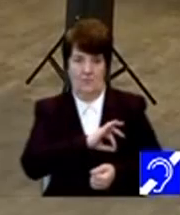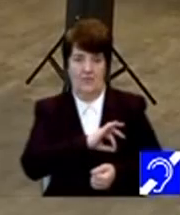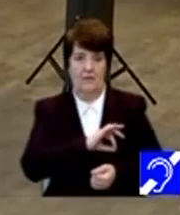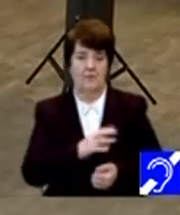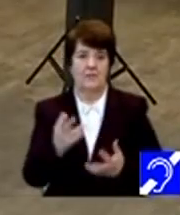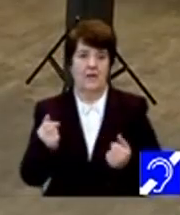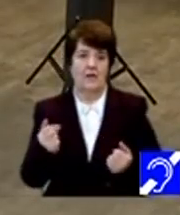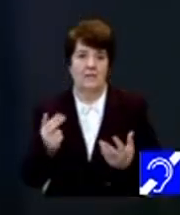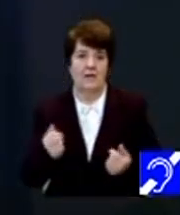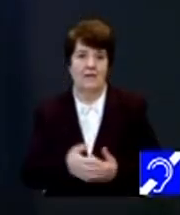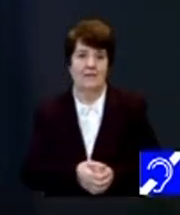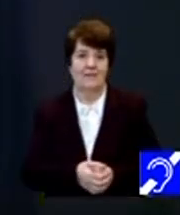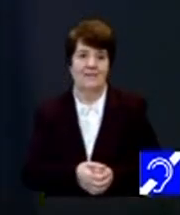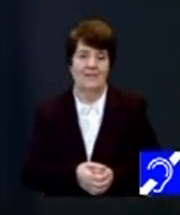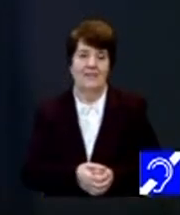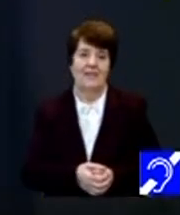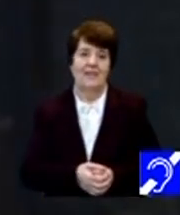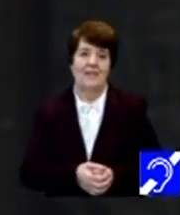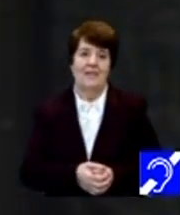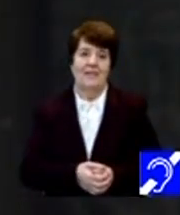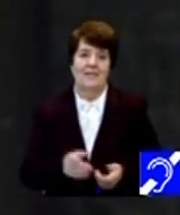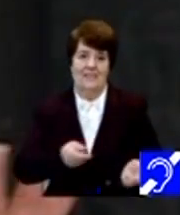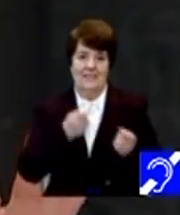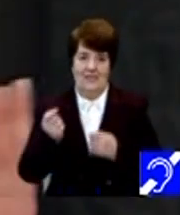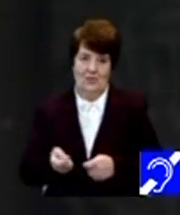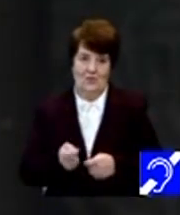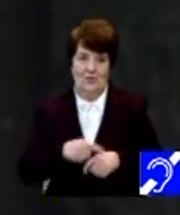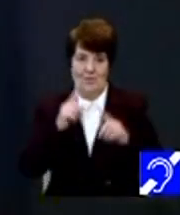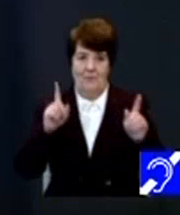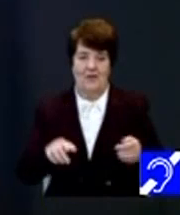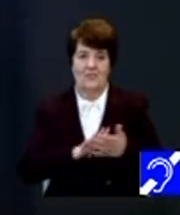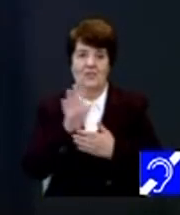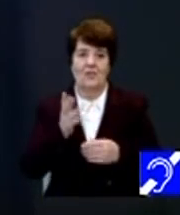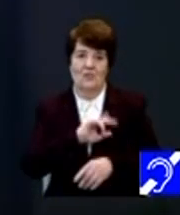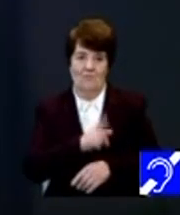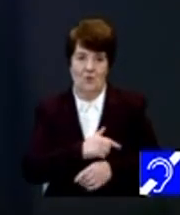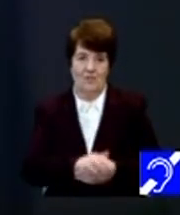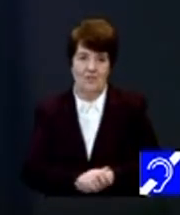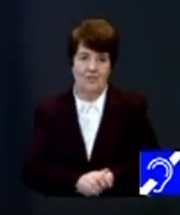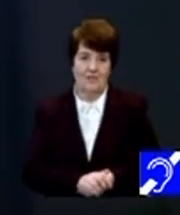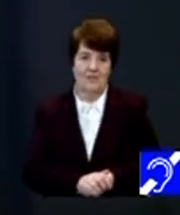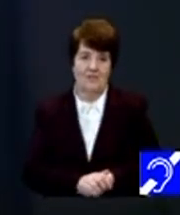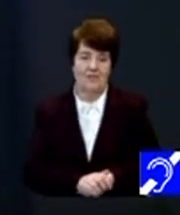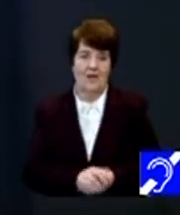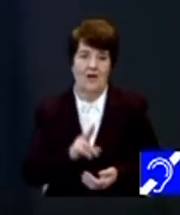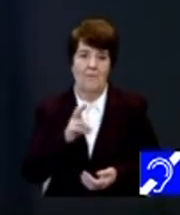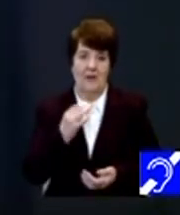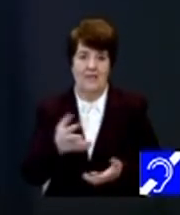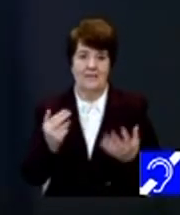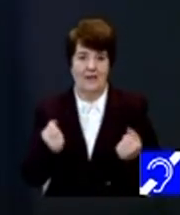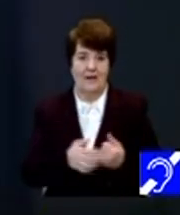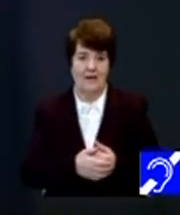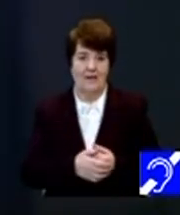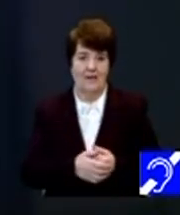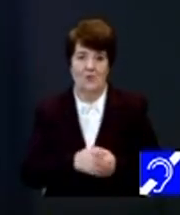business profitabil? Da. Cam asta tot. Poți aduc de exemplu pe paginile revistei Forbes?